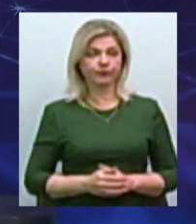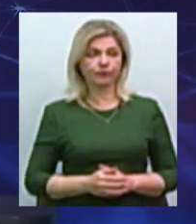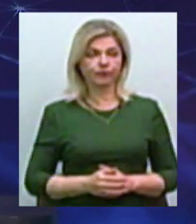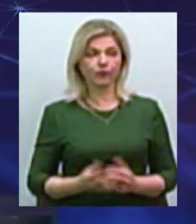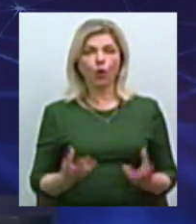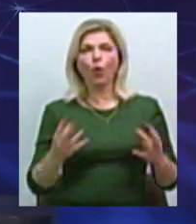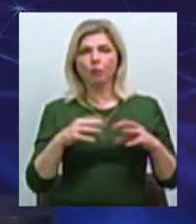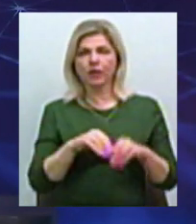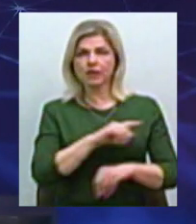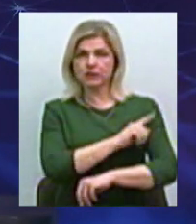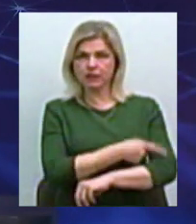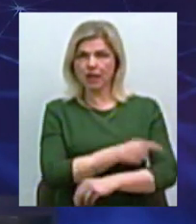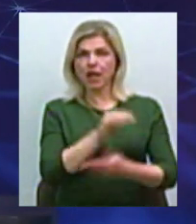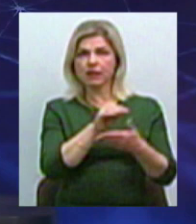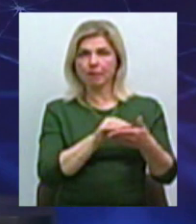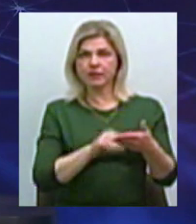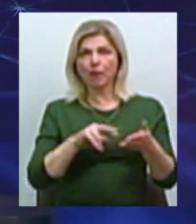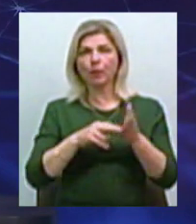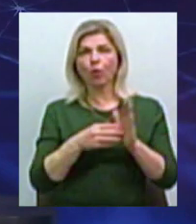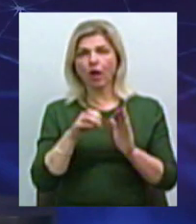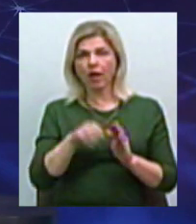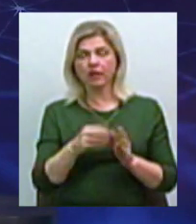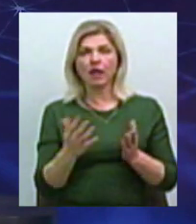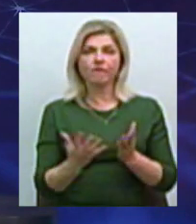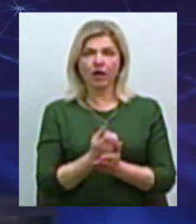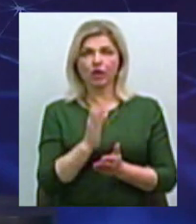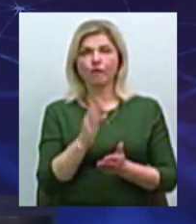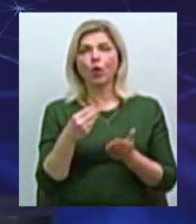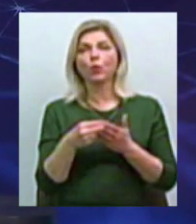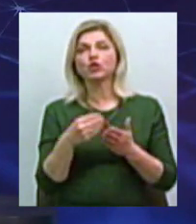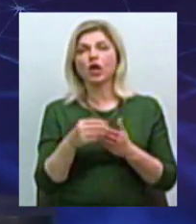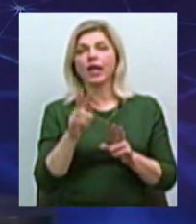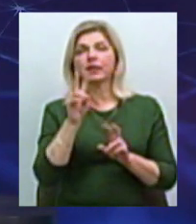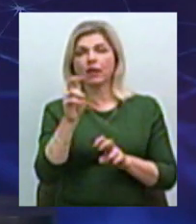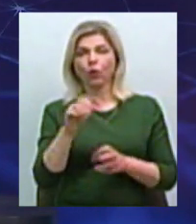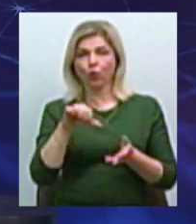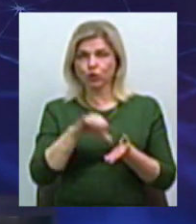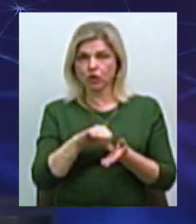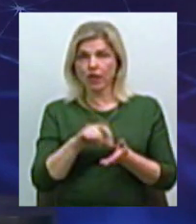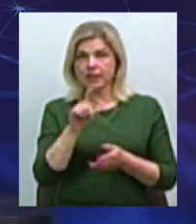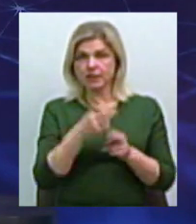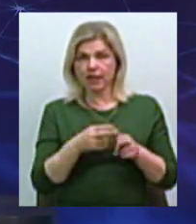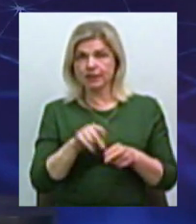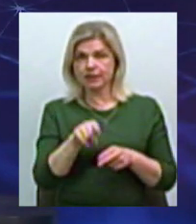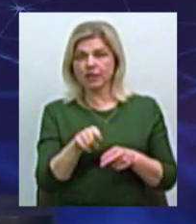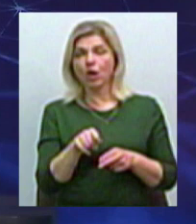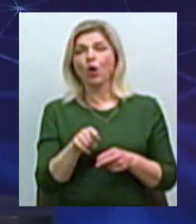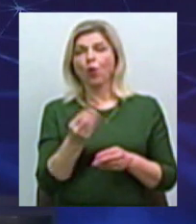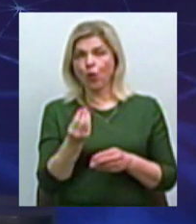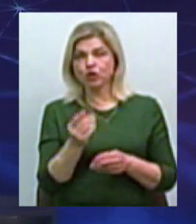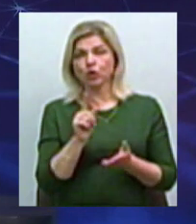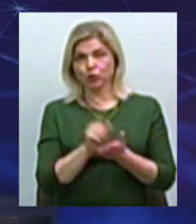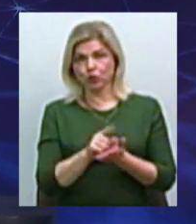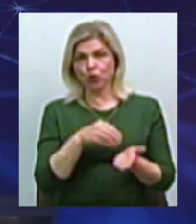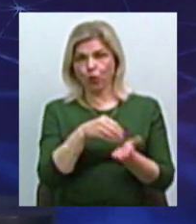об'єднали зусилля, написали проєкт, який виграв у бюджеті участі. За ці кошти мала купуватися техніка для